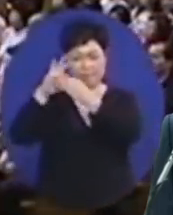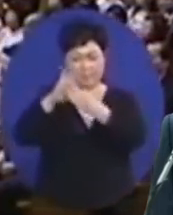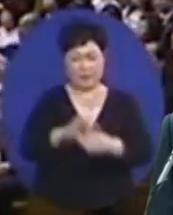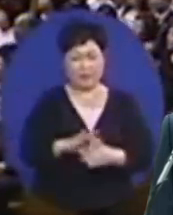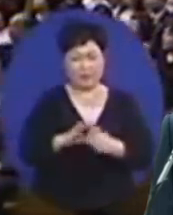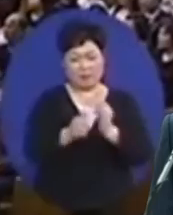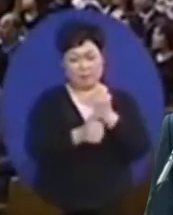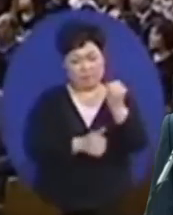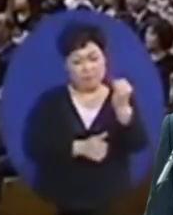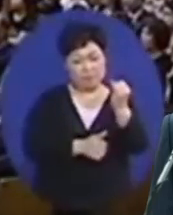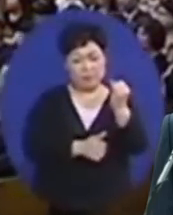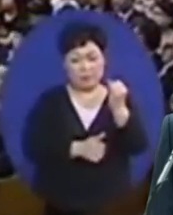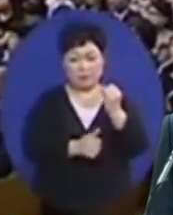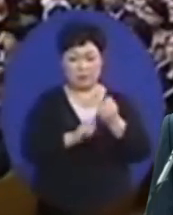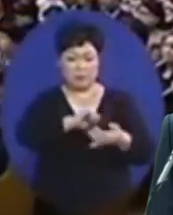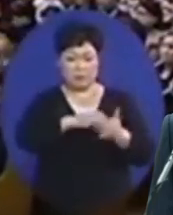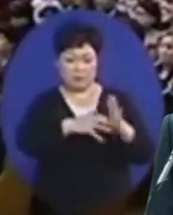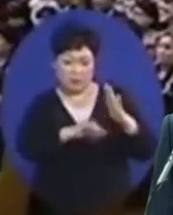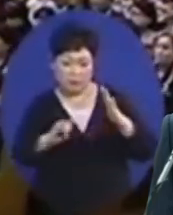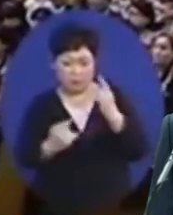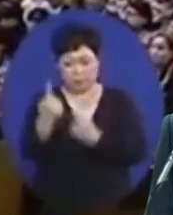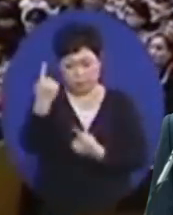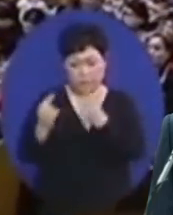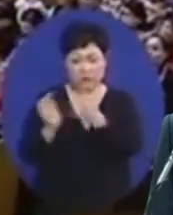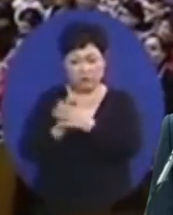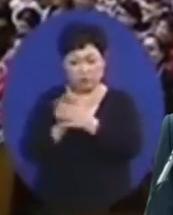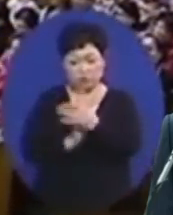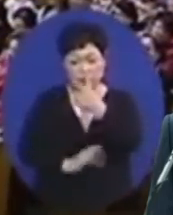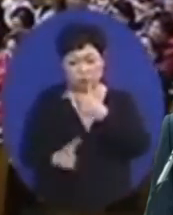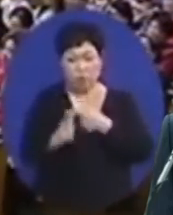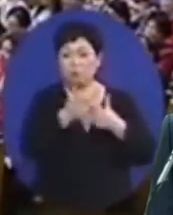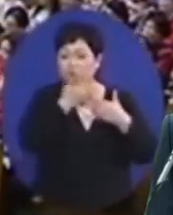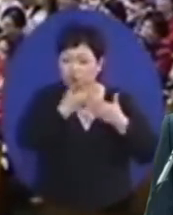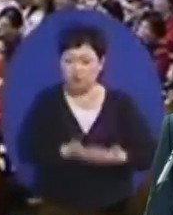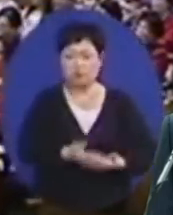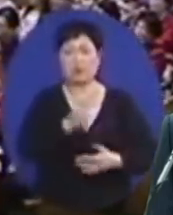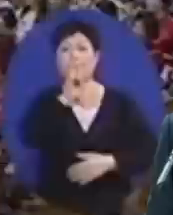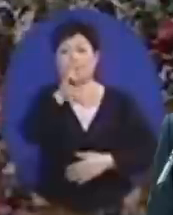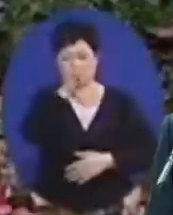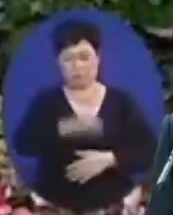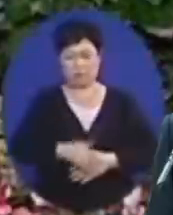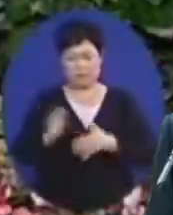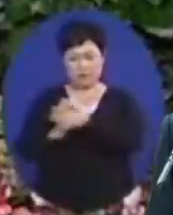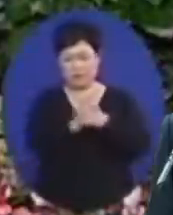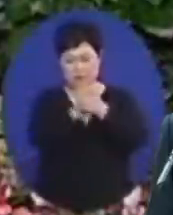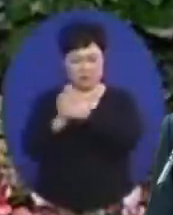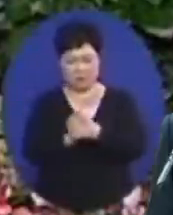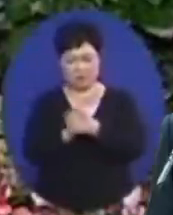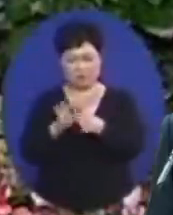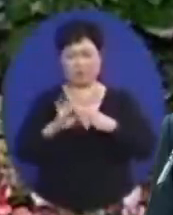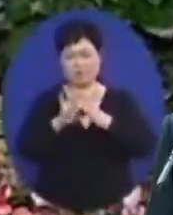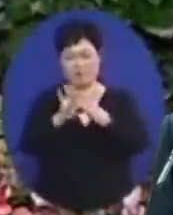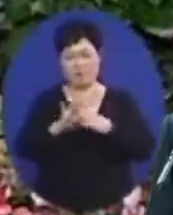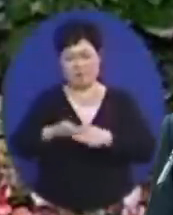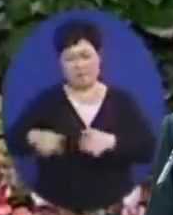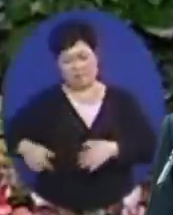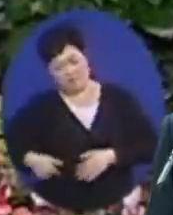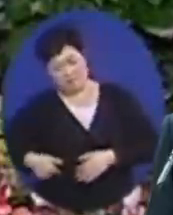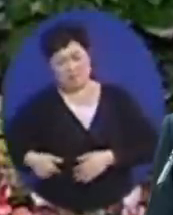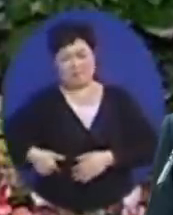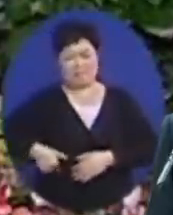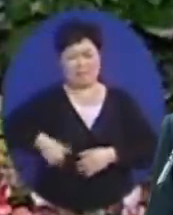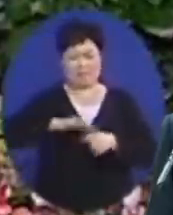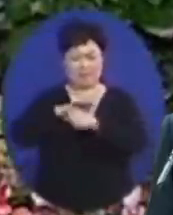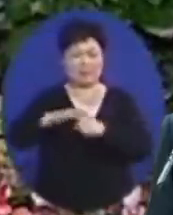배우자나 가족보다 친구의 역할이 더 중요하다고 설명했습니다. 또한 친구 관계가 끈끈한 사람은 감기에도 잘 걸리지